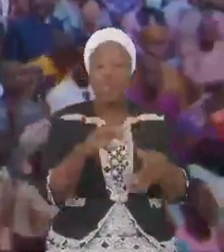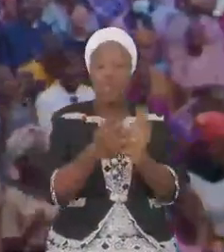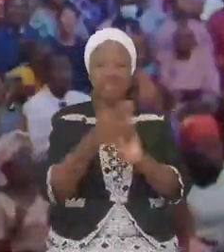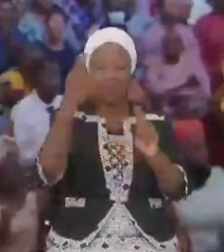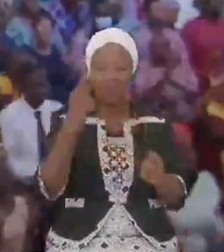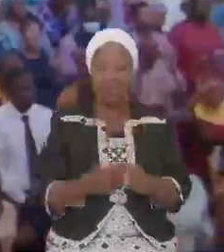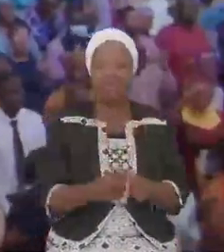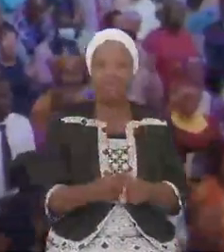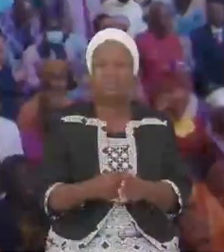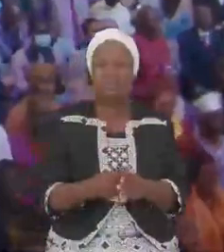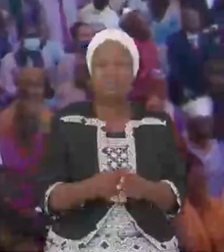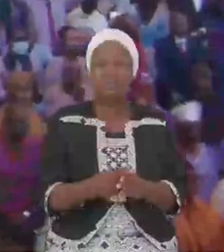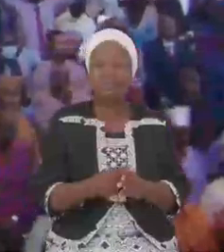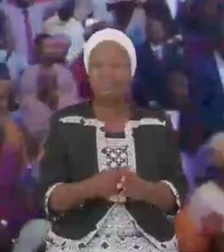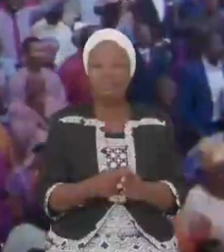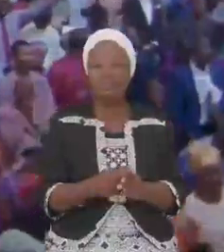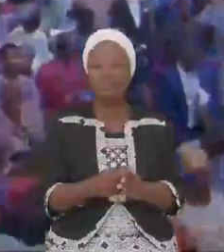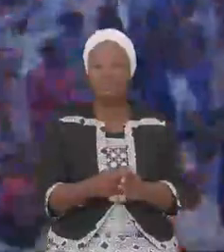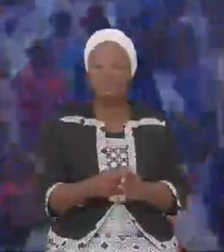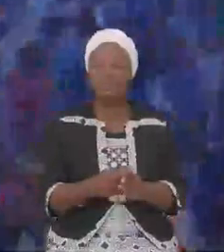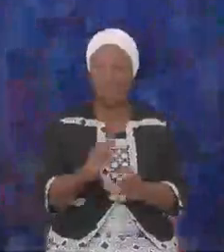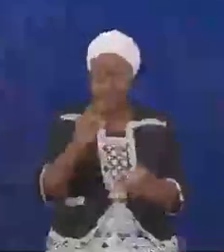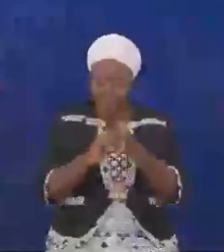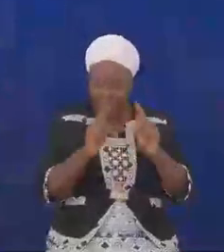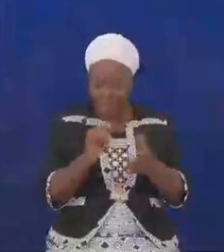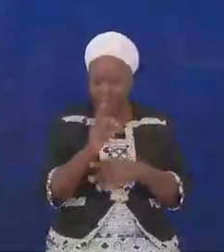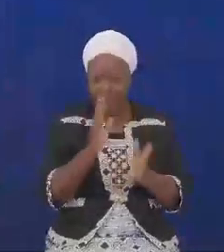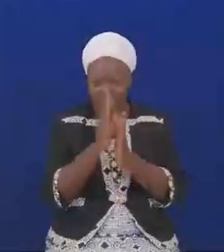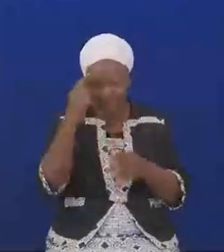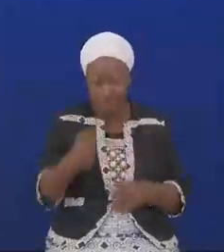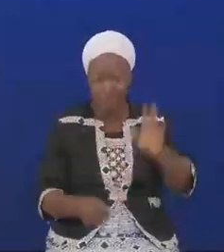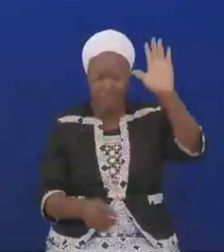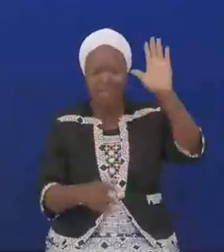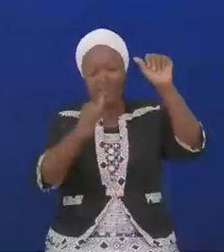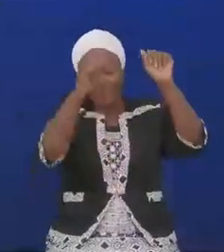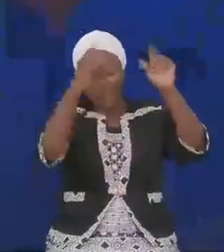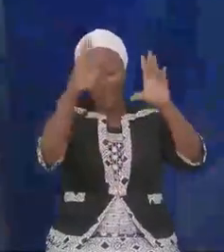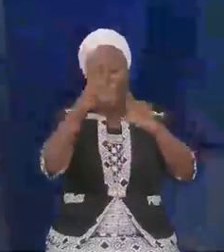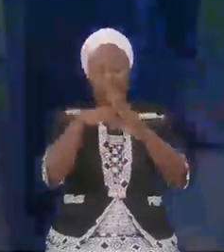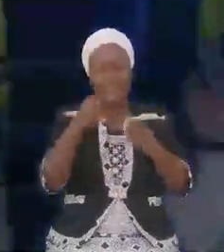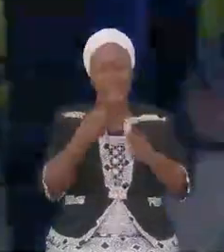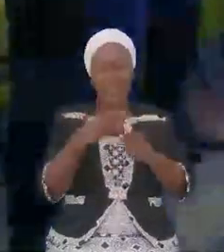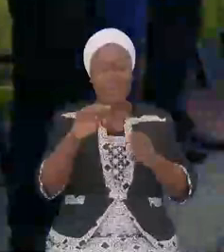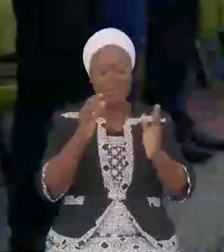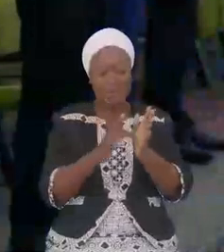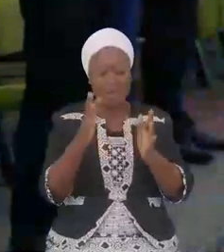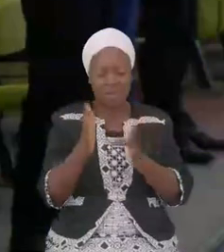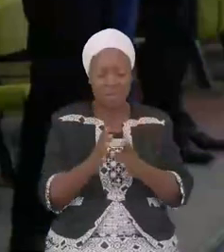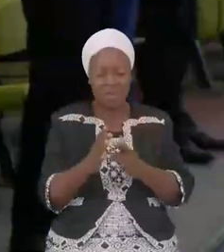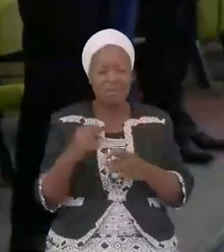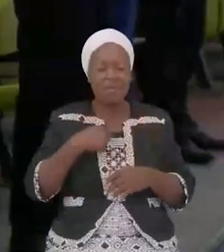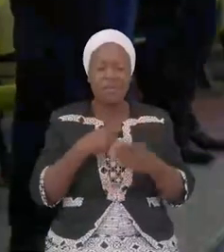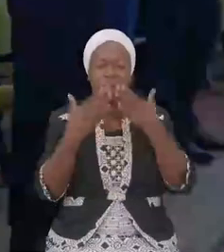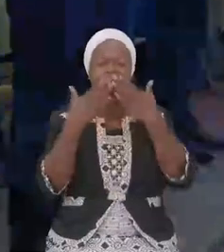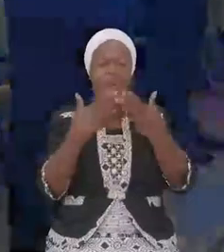assouvis, accomplis, satisfaits au nom de Jésus-Christ. Voilà personne pour qui je prie. Père, au nom de Jésus-Christ. Nous